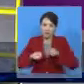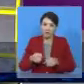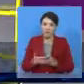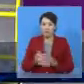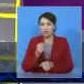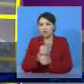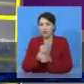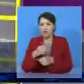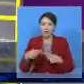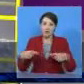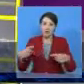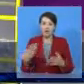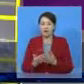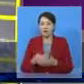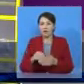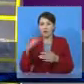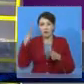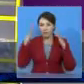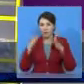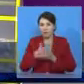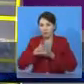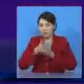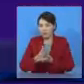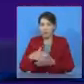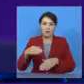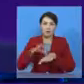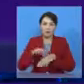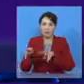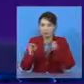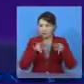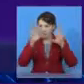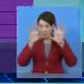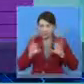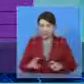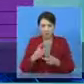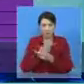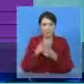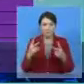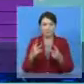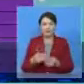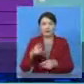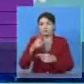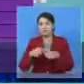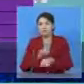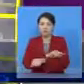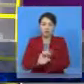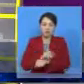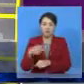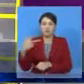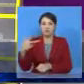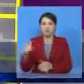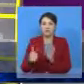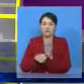сорғышқа ие болды. Байқау біздің арнаның тікелей эфирінде ұйымдастырылып, бақылаушылар заңдылығын қадағалап отырды. Жарты сағат ішінде 36